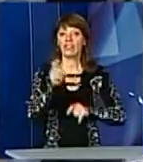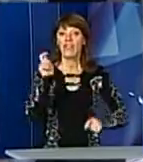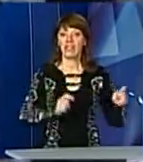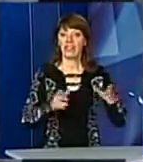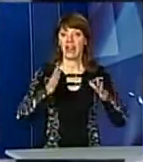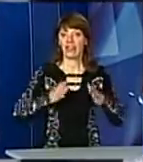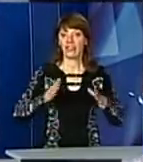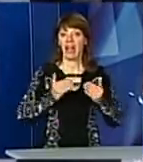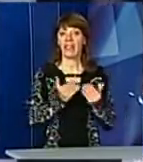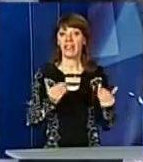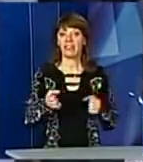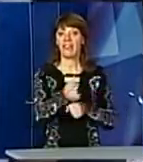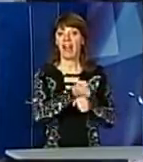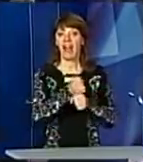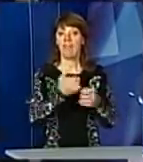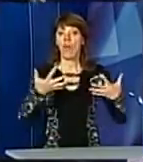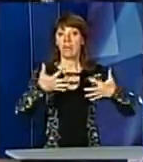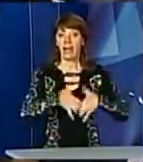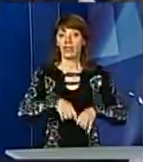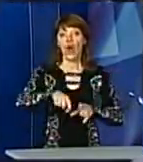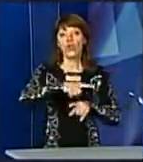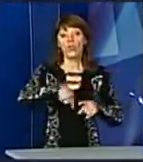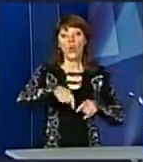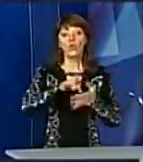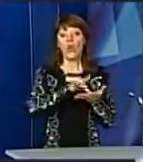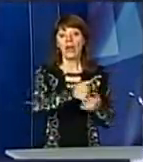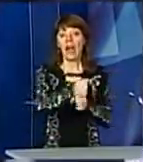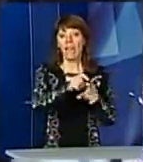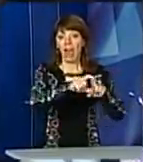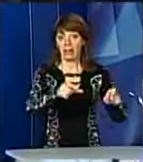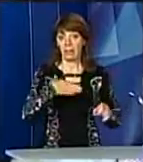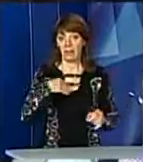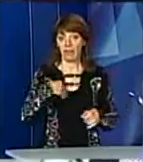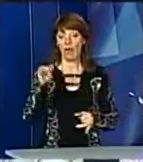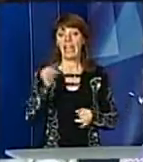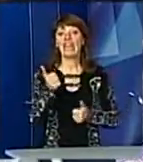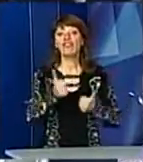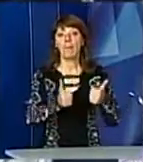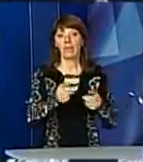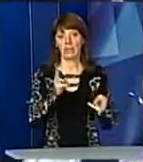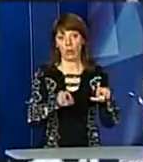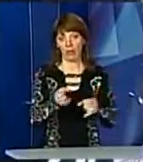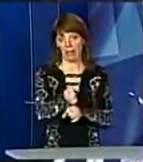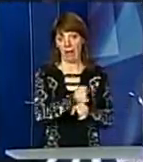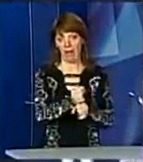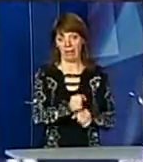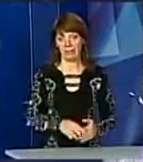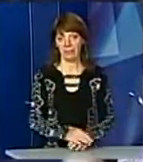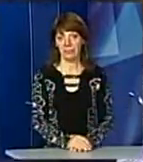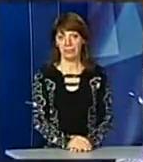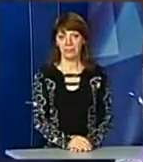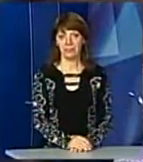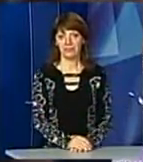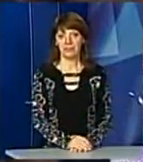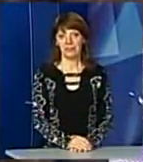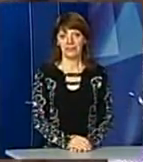фестивалю чекає виставка кавового обладнання, тур кав'ярнями Львова та чемпіонат з приготування кави. Ольга Тимуляк, Анатолій